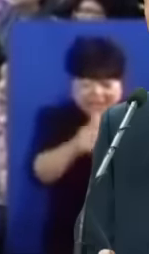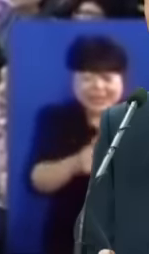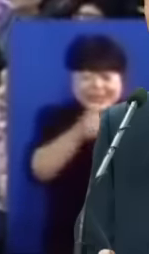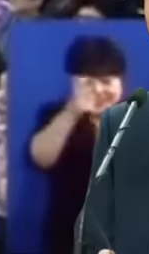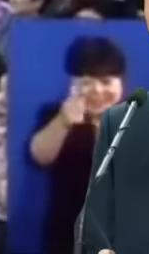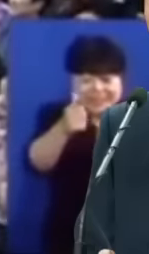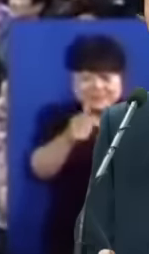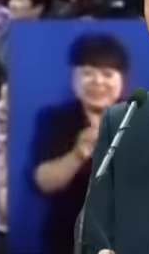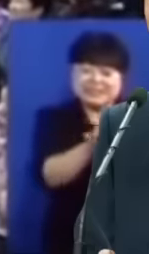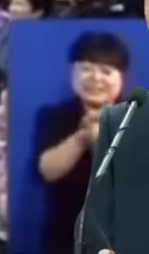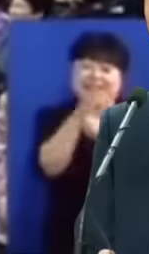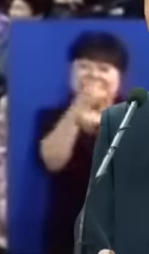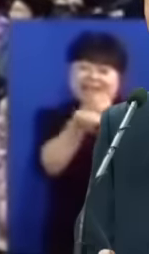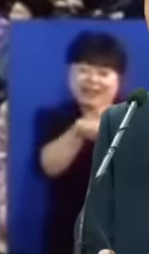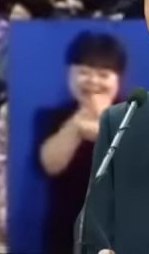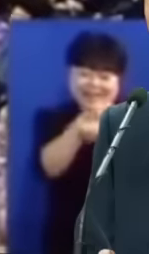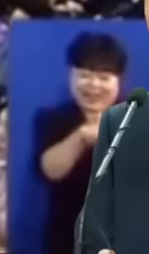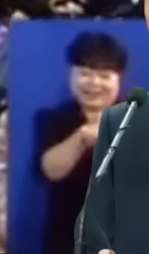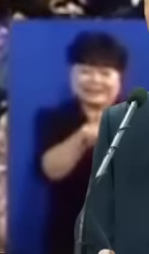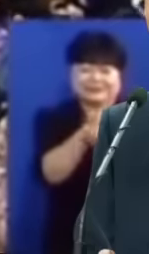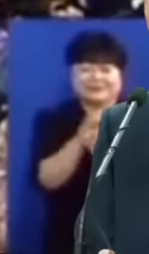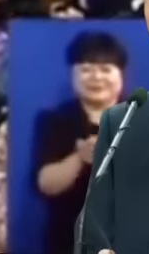하나님을 사랑하라 하신다니라.